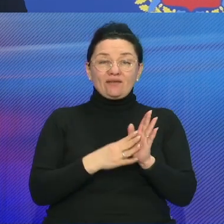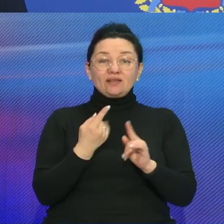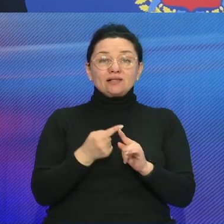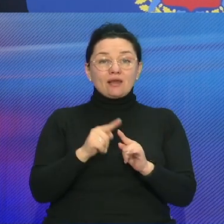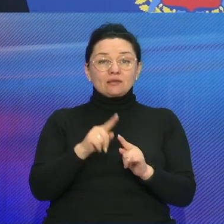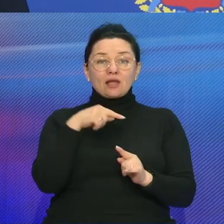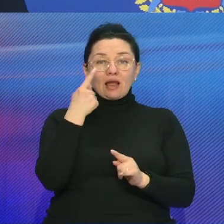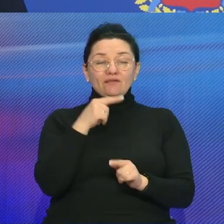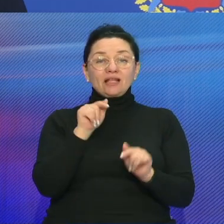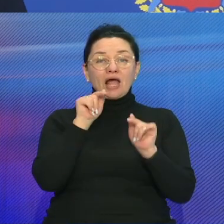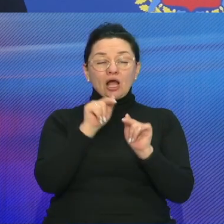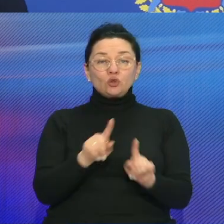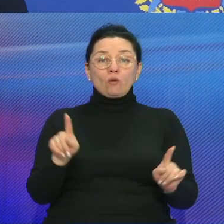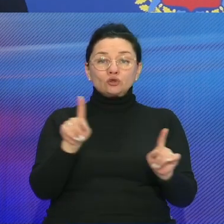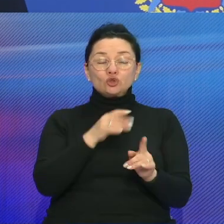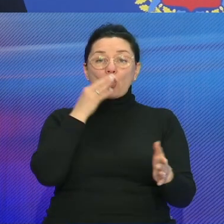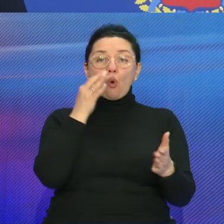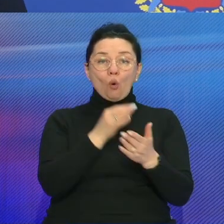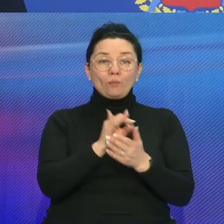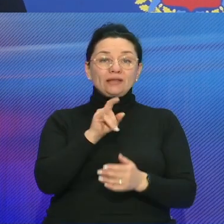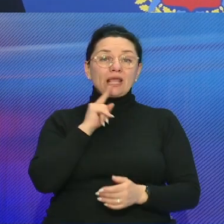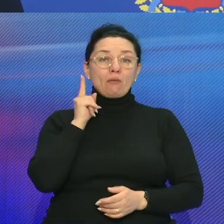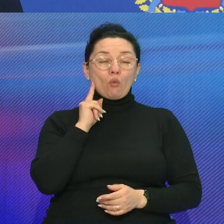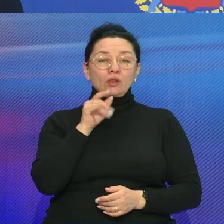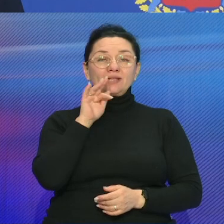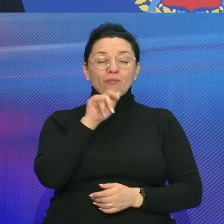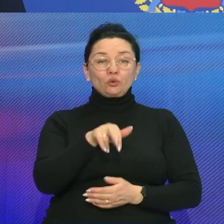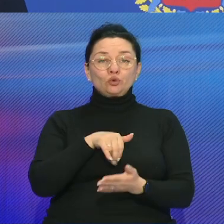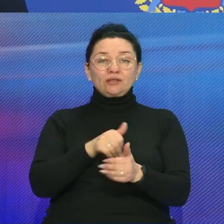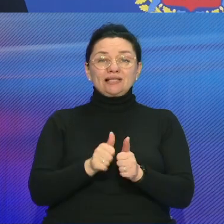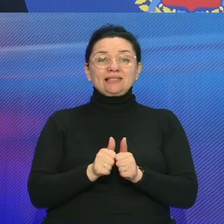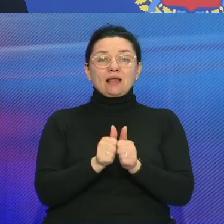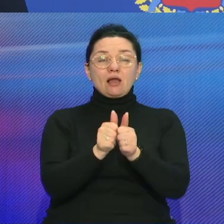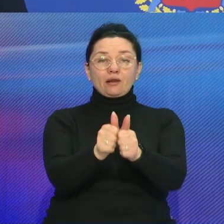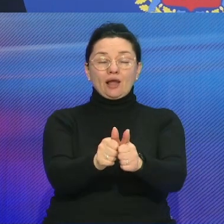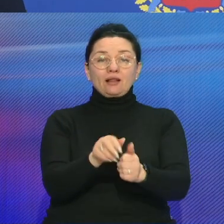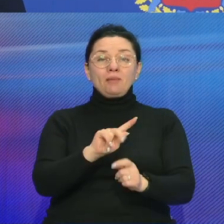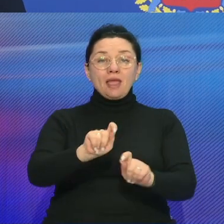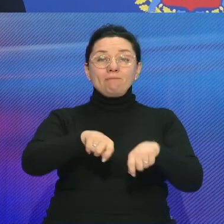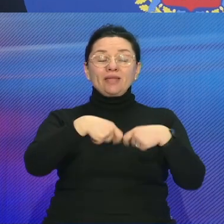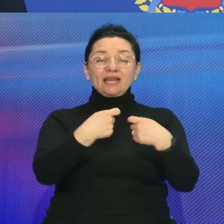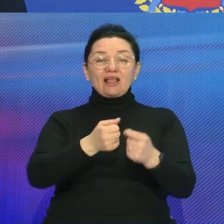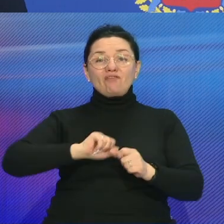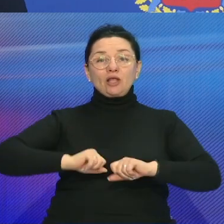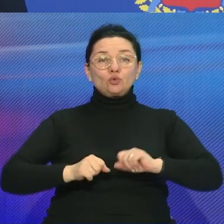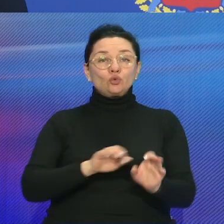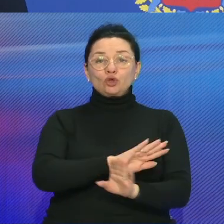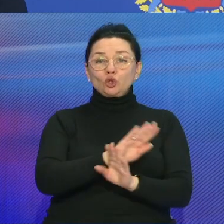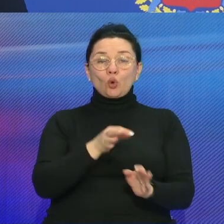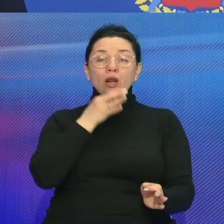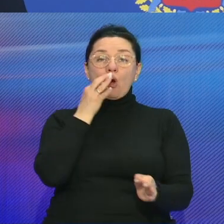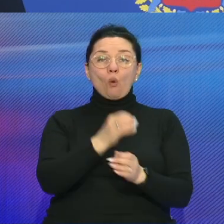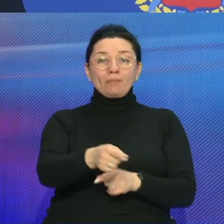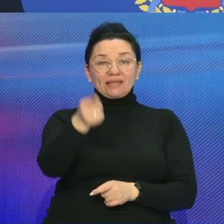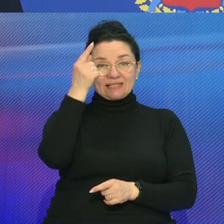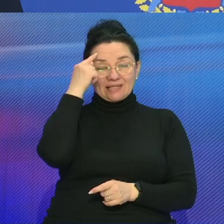что сплав молодости и опыта будут идти рядом, передавая друг другу не только опыт и знания, но и, я